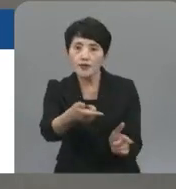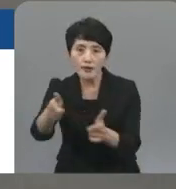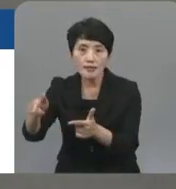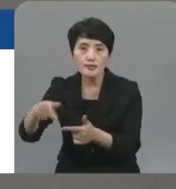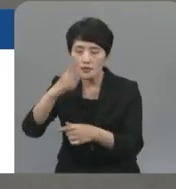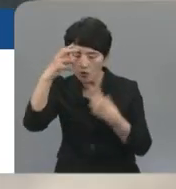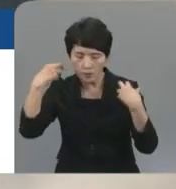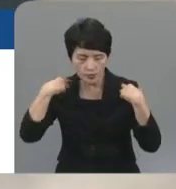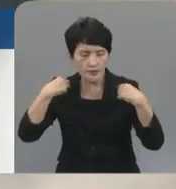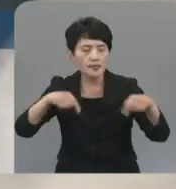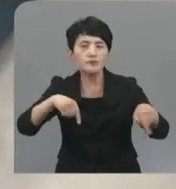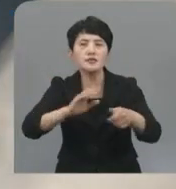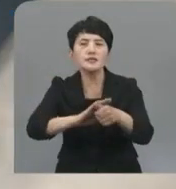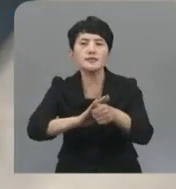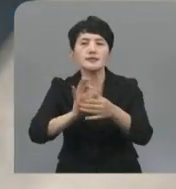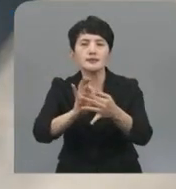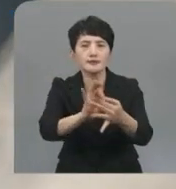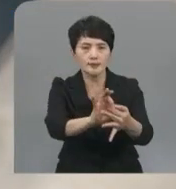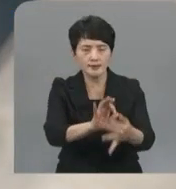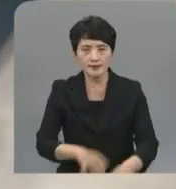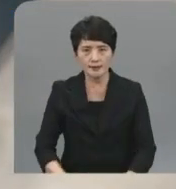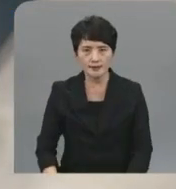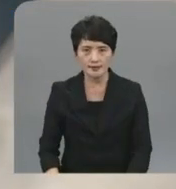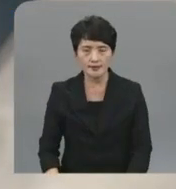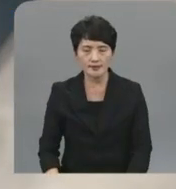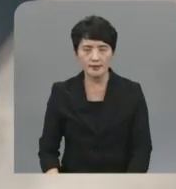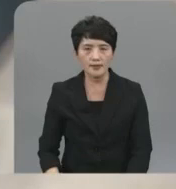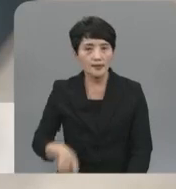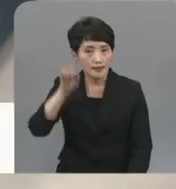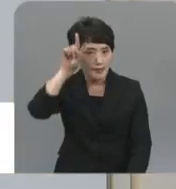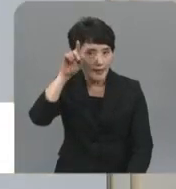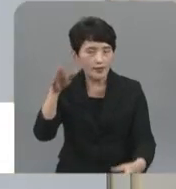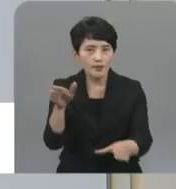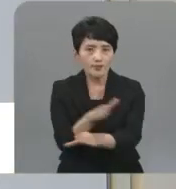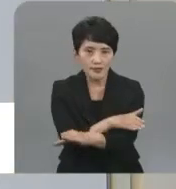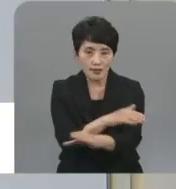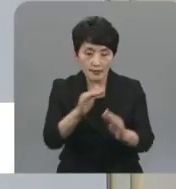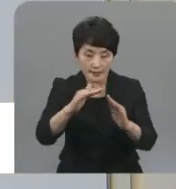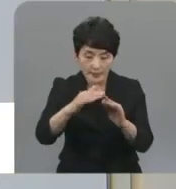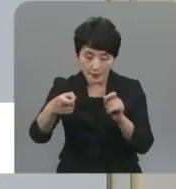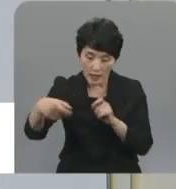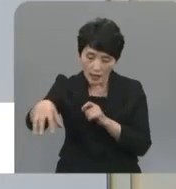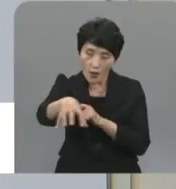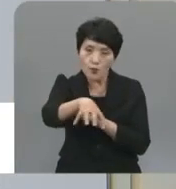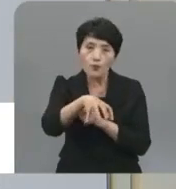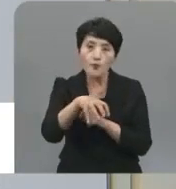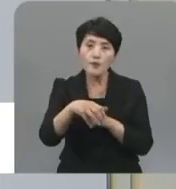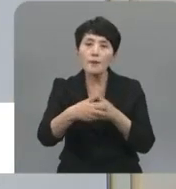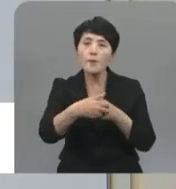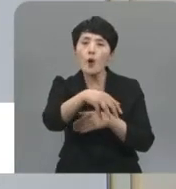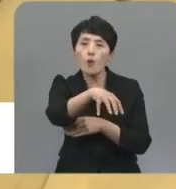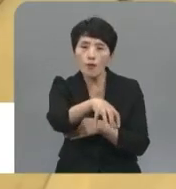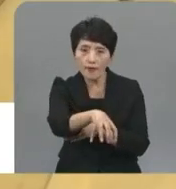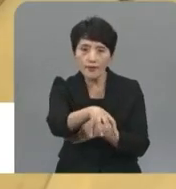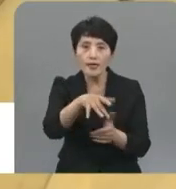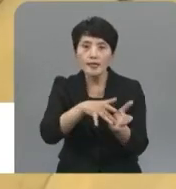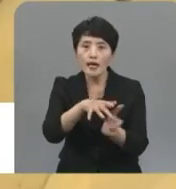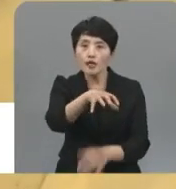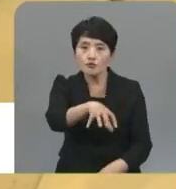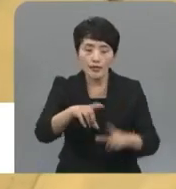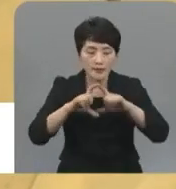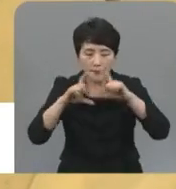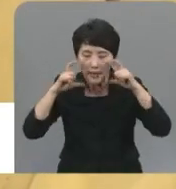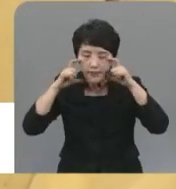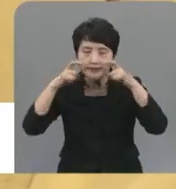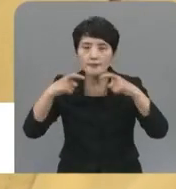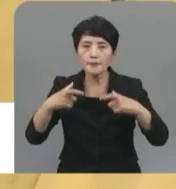thêm vào đó nghĩa vụ bắt buộc đeo khẩu trang tại cơ sở y tế và hiệu thuốc cũng sẽ được đổi sự khuyến nghị song vẫn được duy trì một thời gian tại